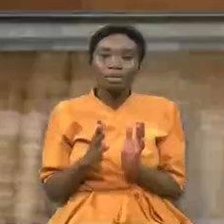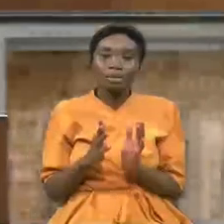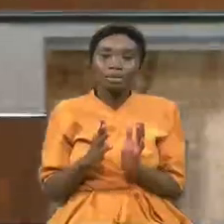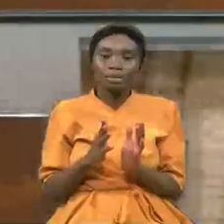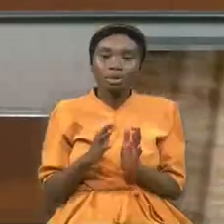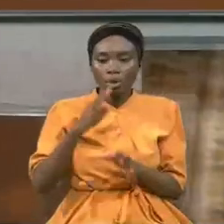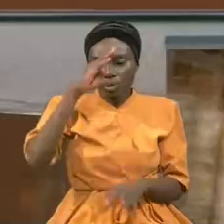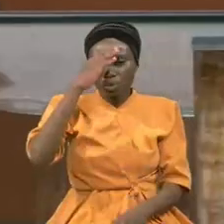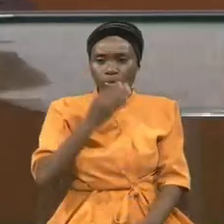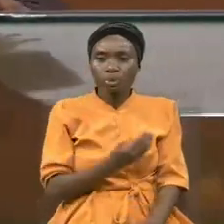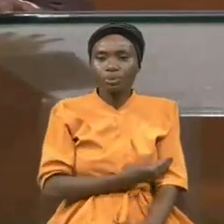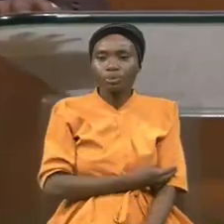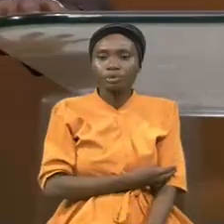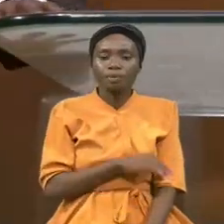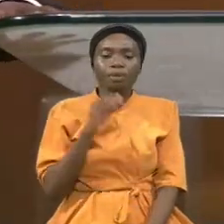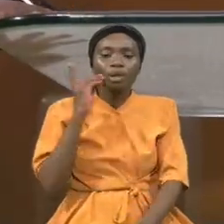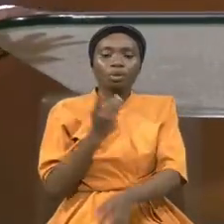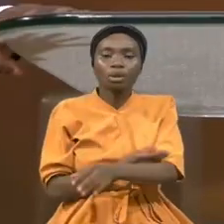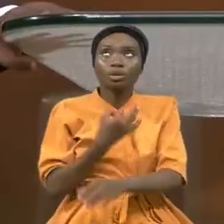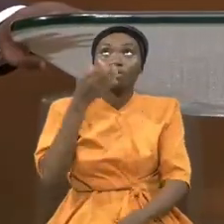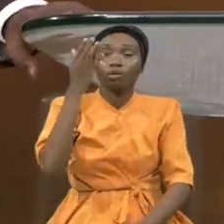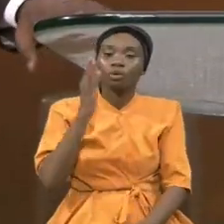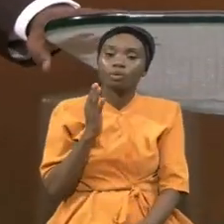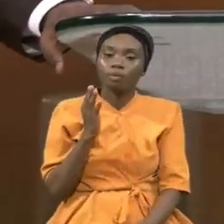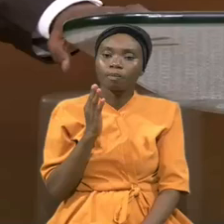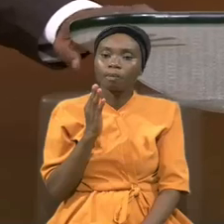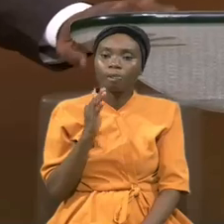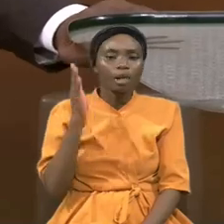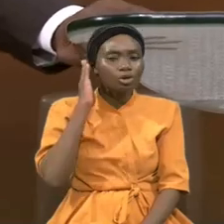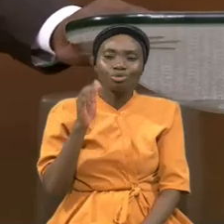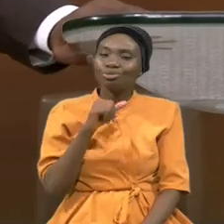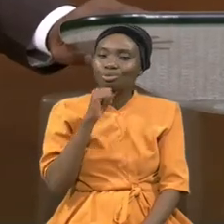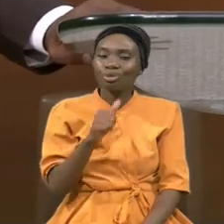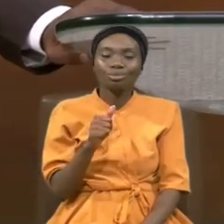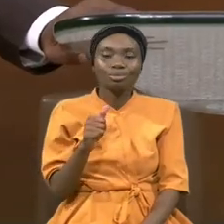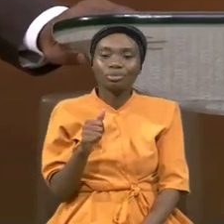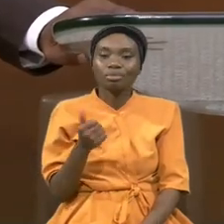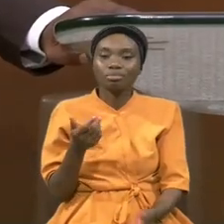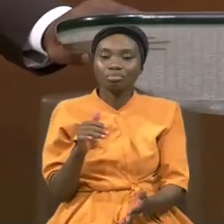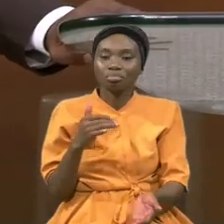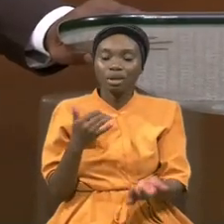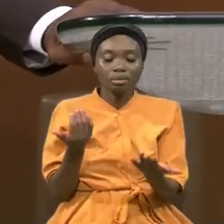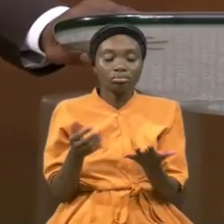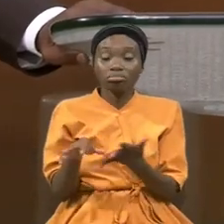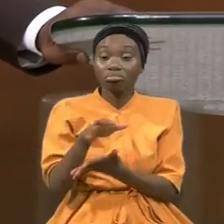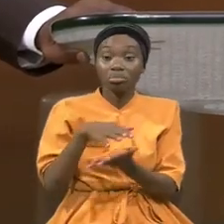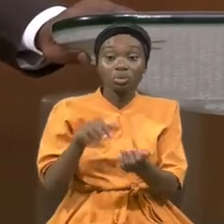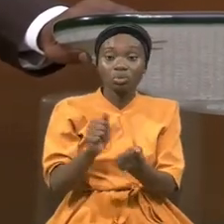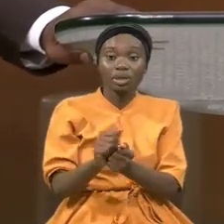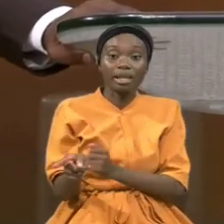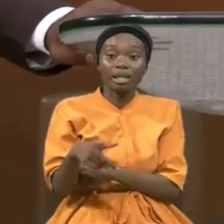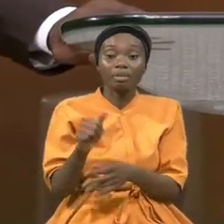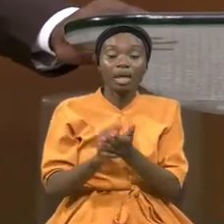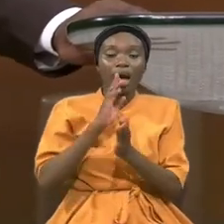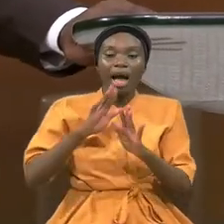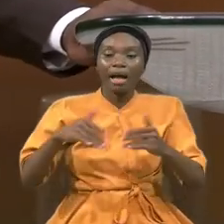les fils, les filles de Dieu ne doivent pas se mêler avec